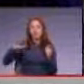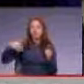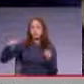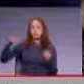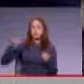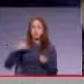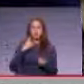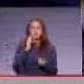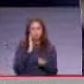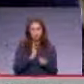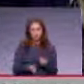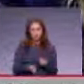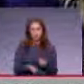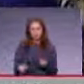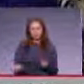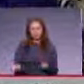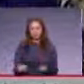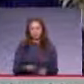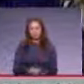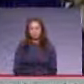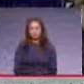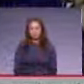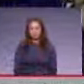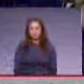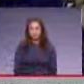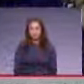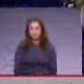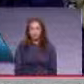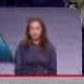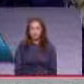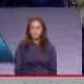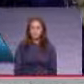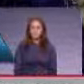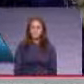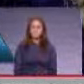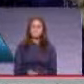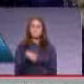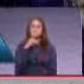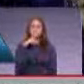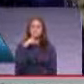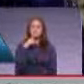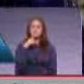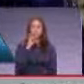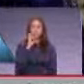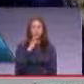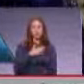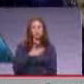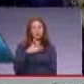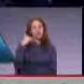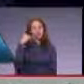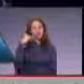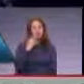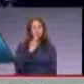الله. يا رب يعني ربنا يحنن قلبه. ربنا يحنن قلبه. حد